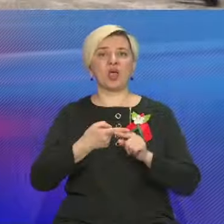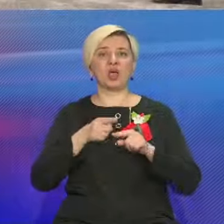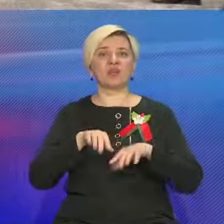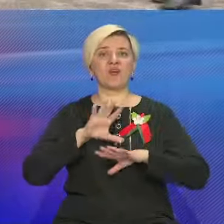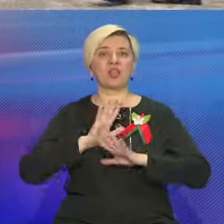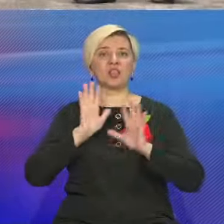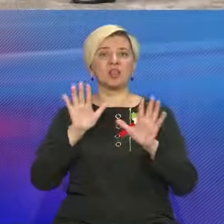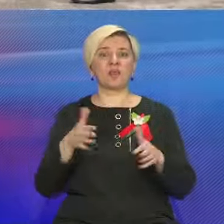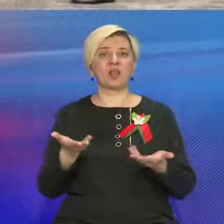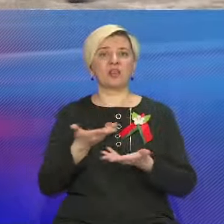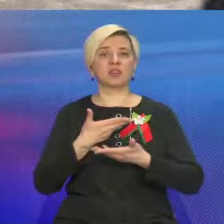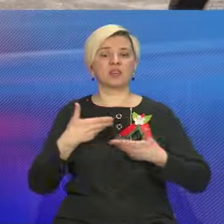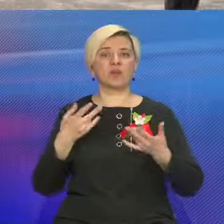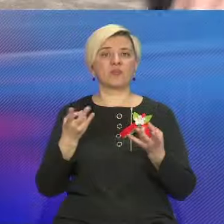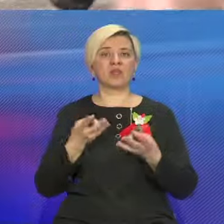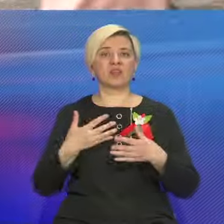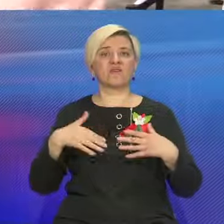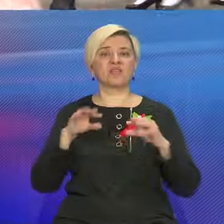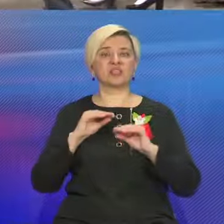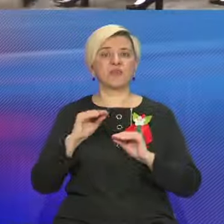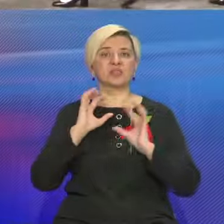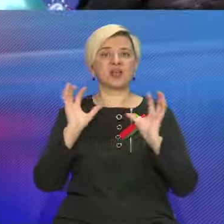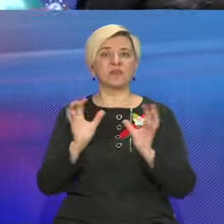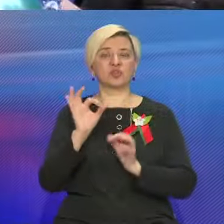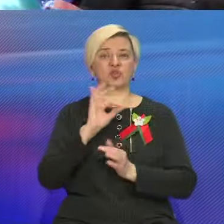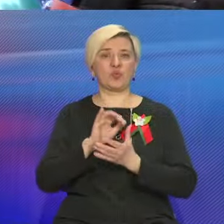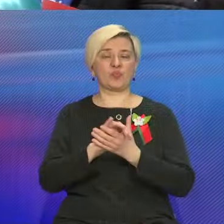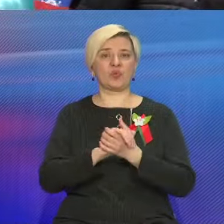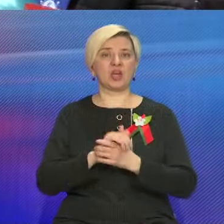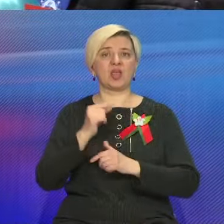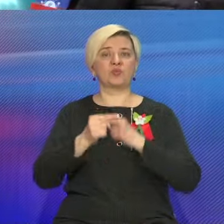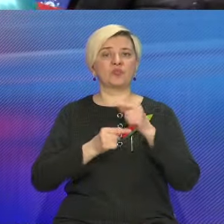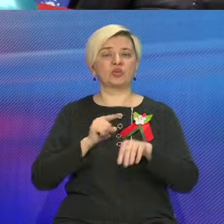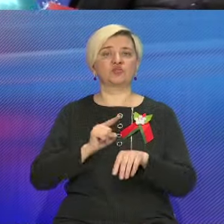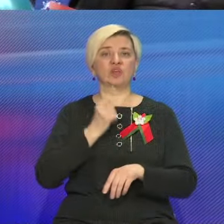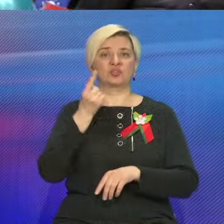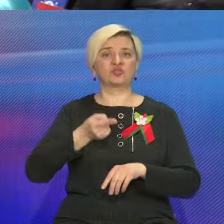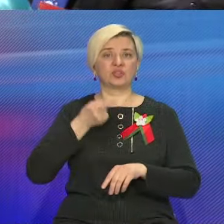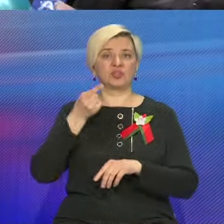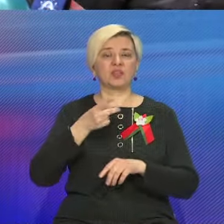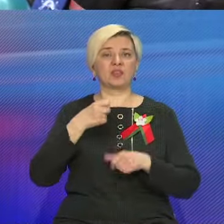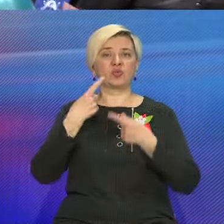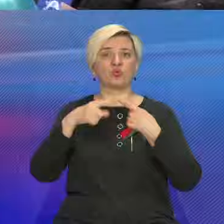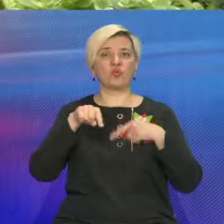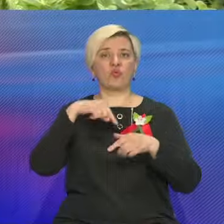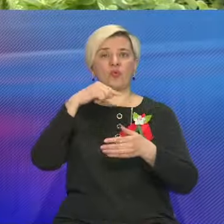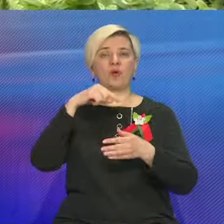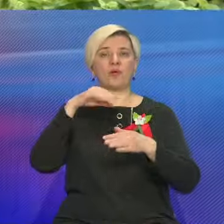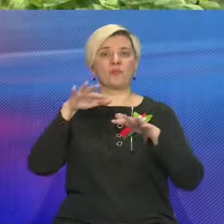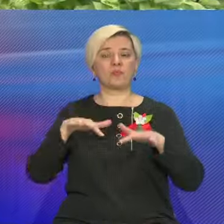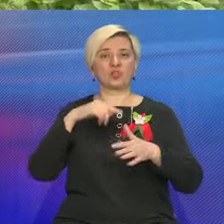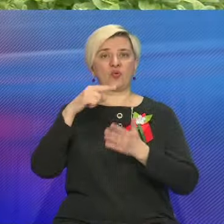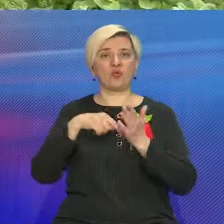было, нам надо всем заботиться о мире. А праз гадзіну на іншым канцы горада моладзь віншавала Мікалая